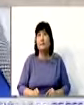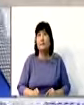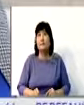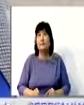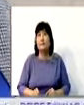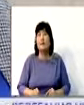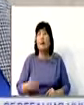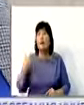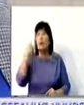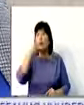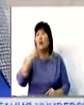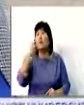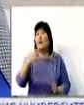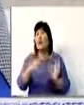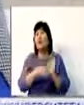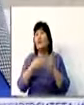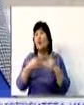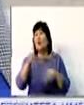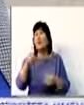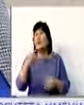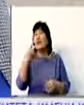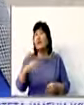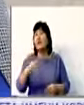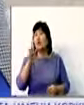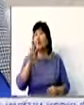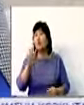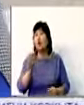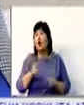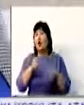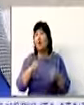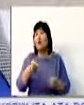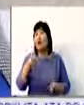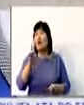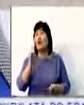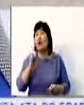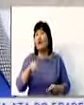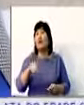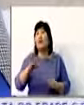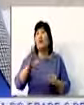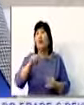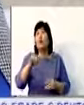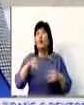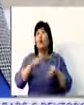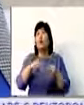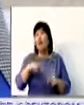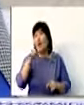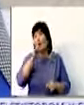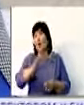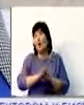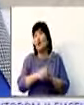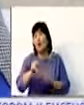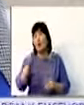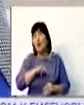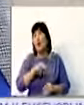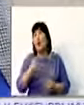прошлом году 29 выпускников из 34 поступили на гранты в вузы и колледжи. У нас неплохие условия для работы,